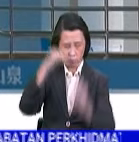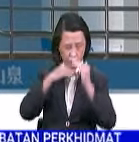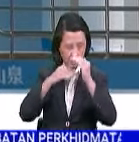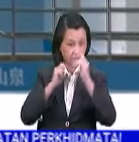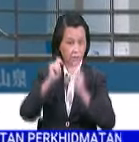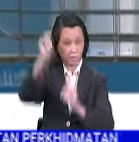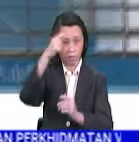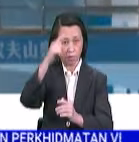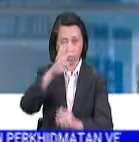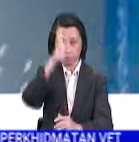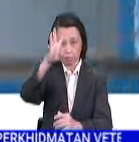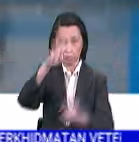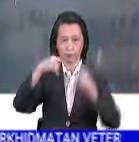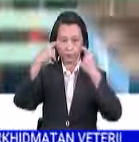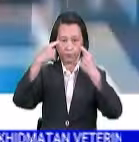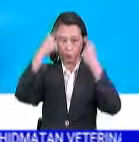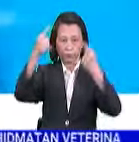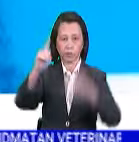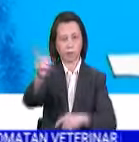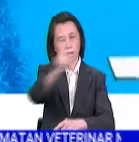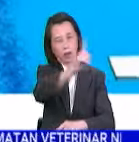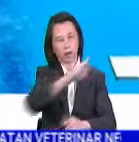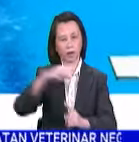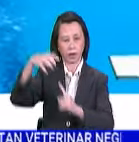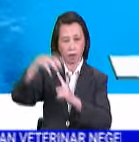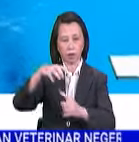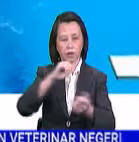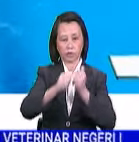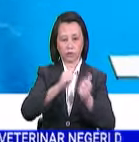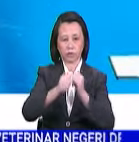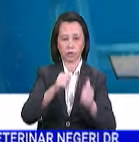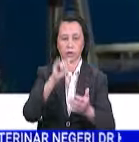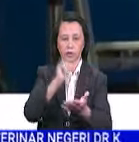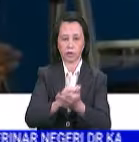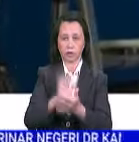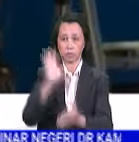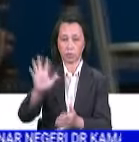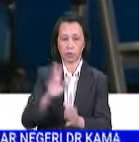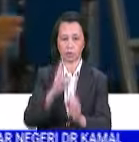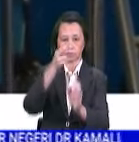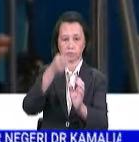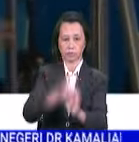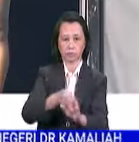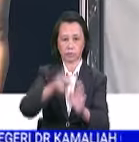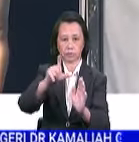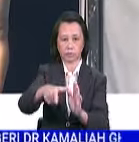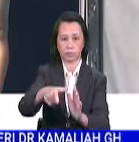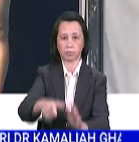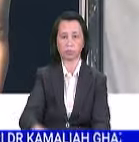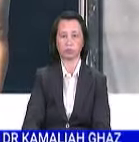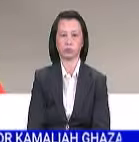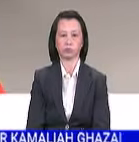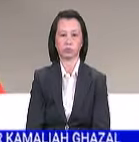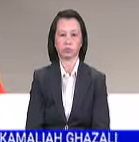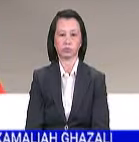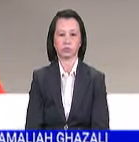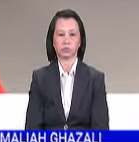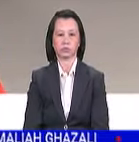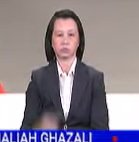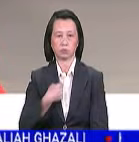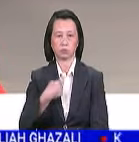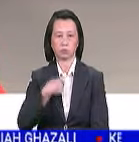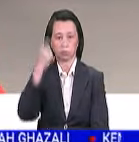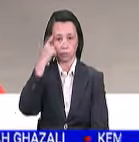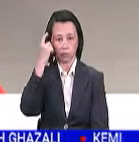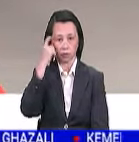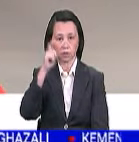tinggi bagi mencipta kejayaan dalam mana-mana kejohanan atau tamasya sukan yang mereka sertai nanti. I think